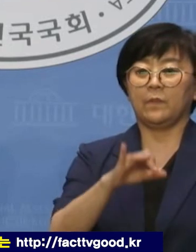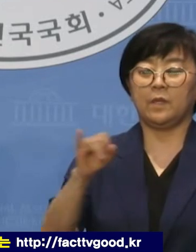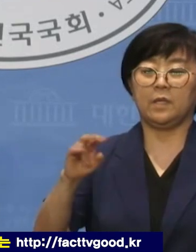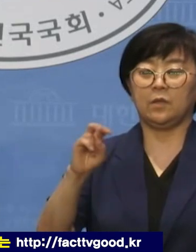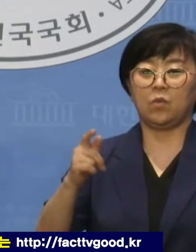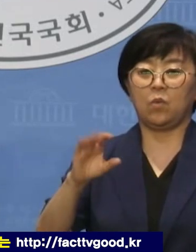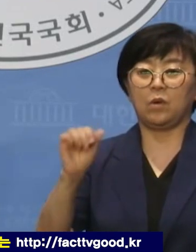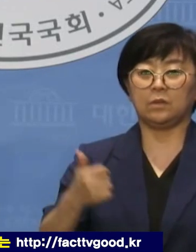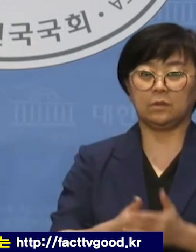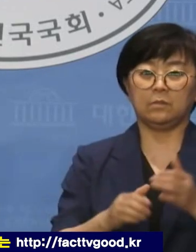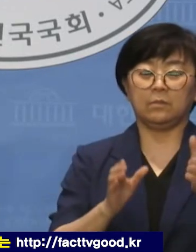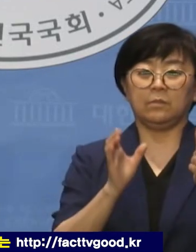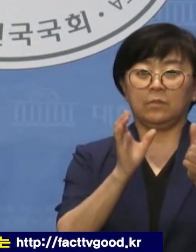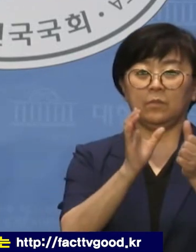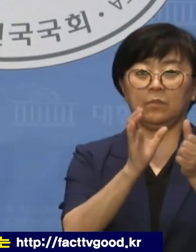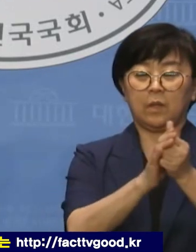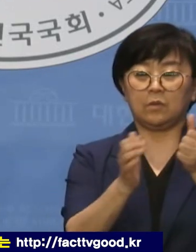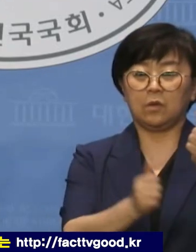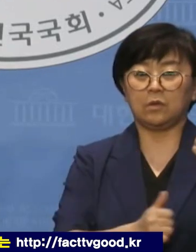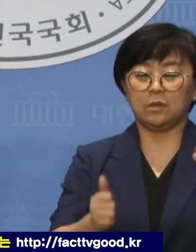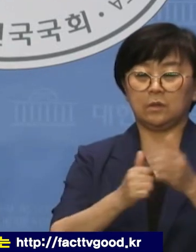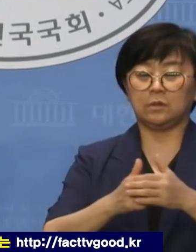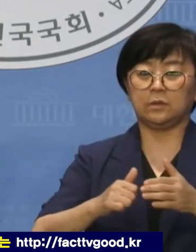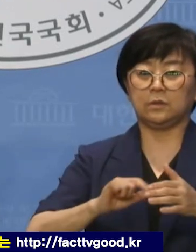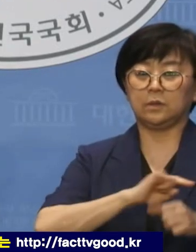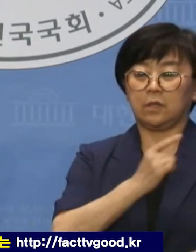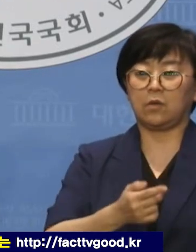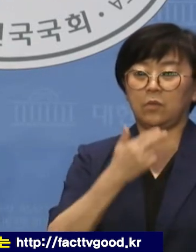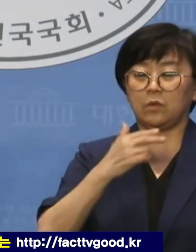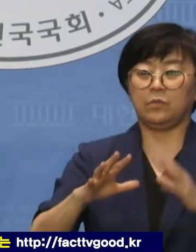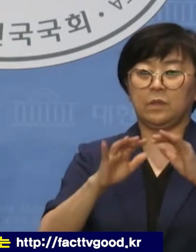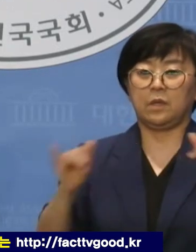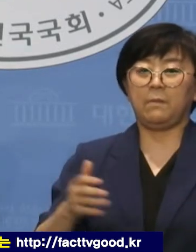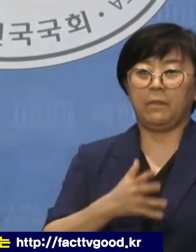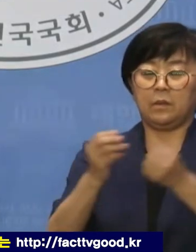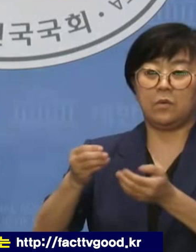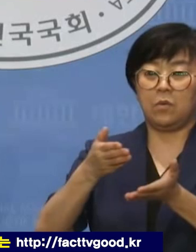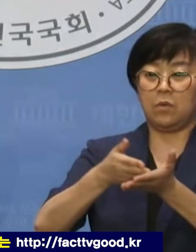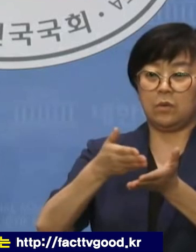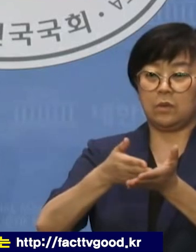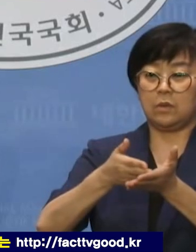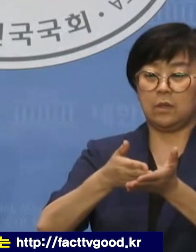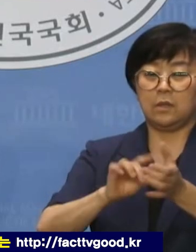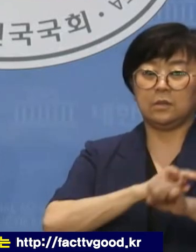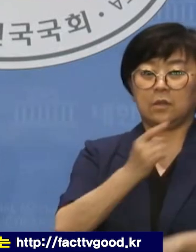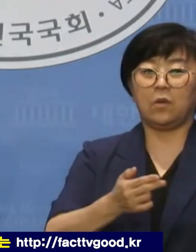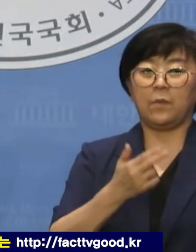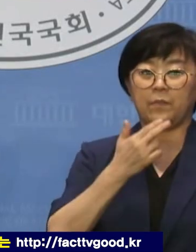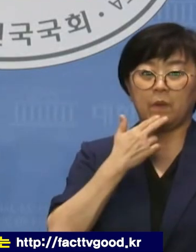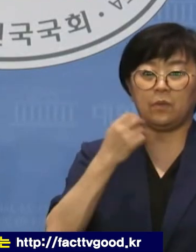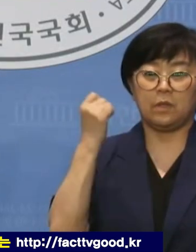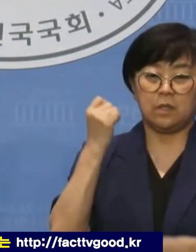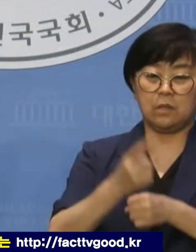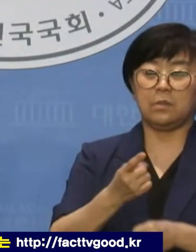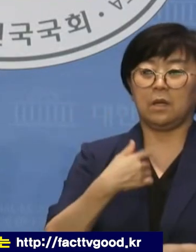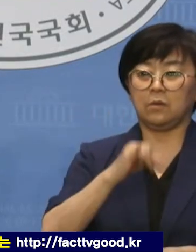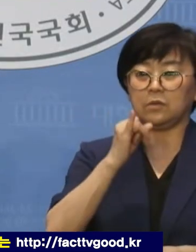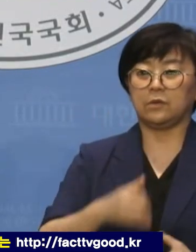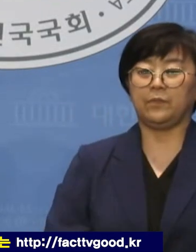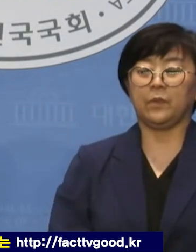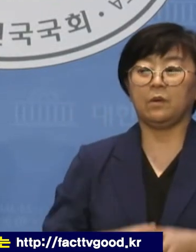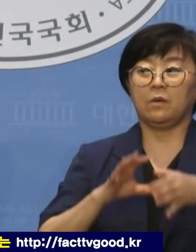씨는 방통위원장으로서 자격이 없을 것입니다. 국민들과 많은 언론인들이 자격 없다라고 이미 얘기하고